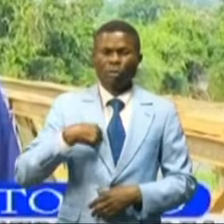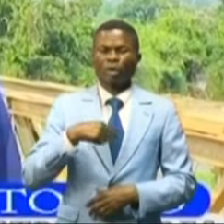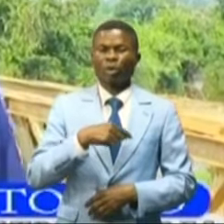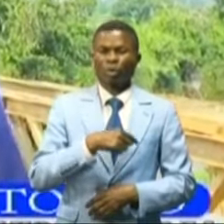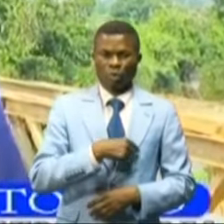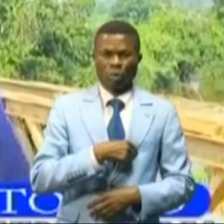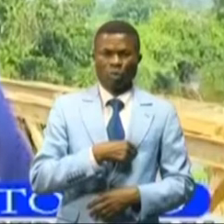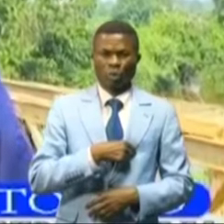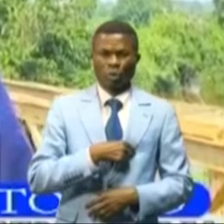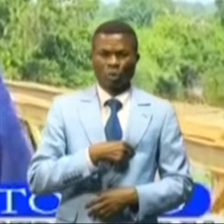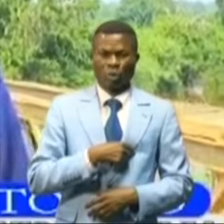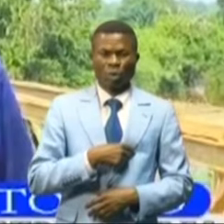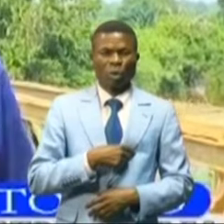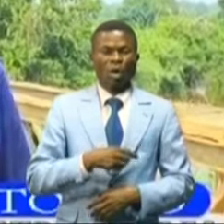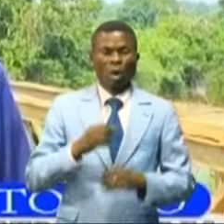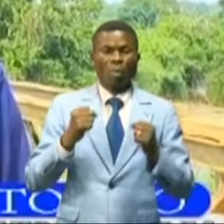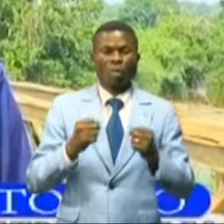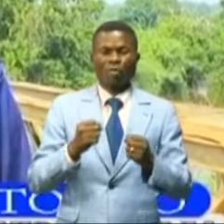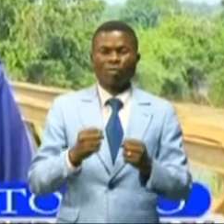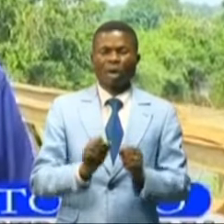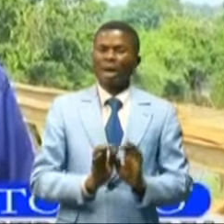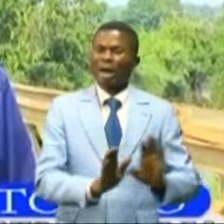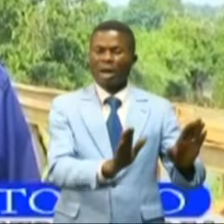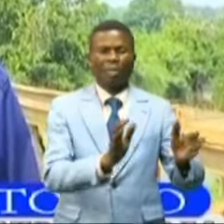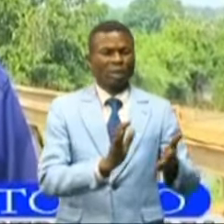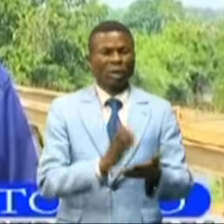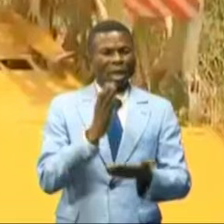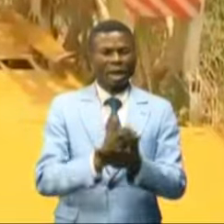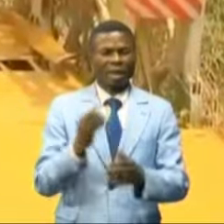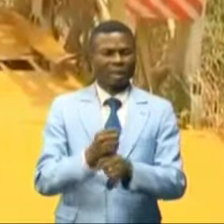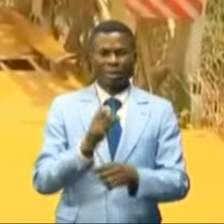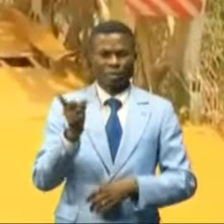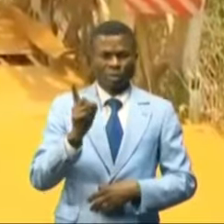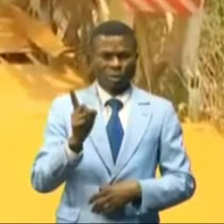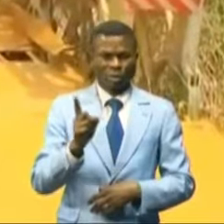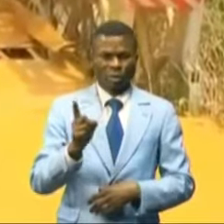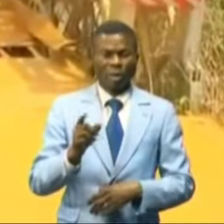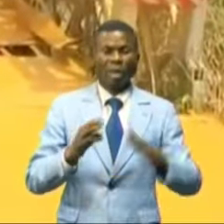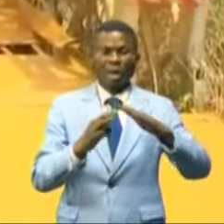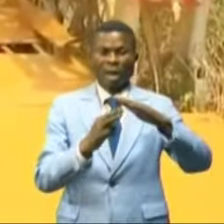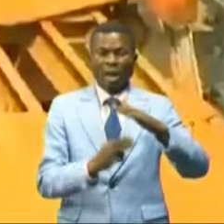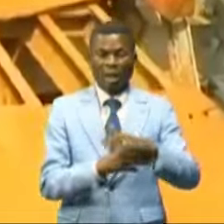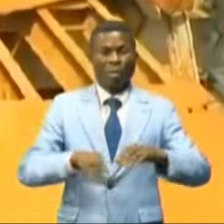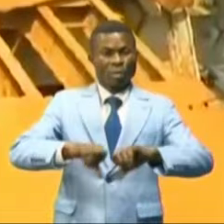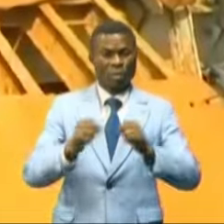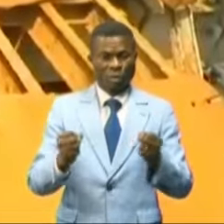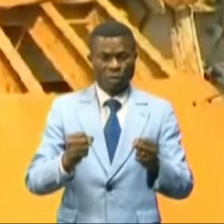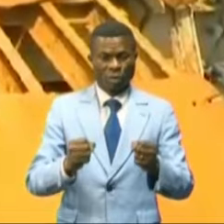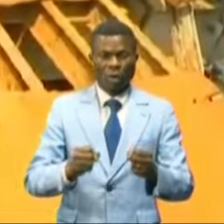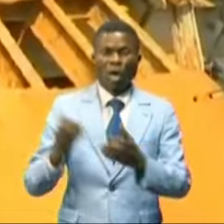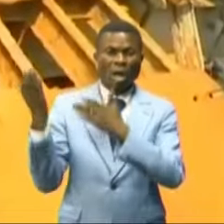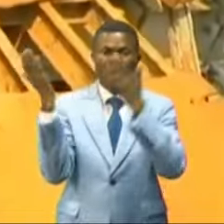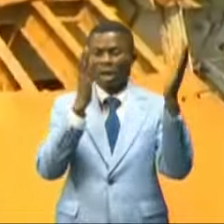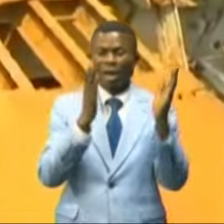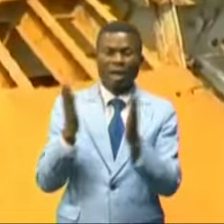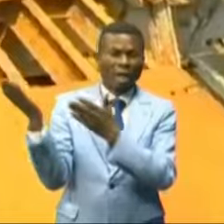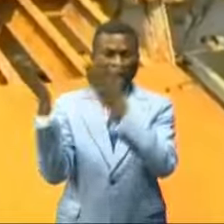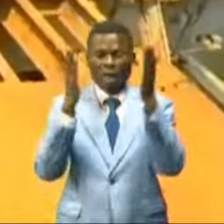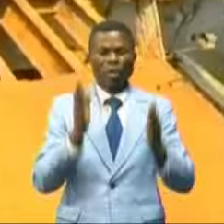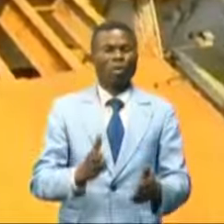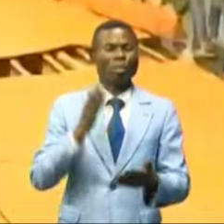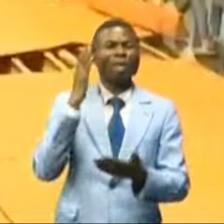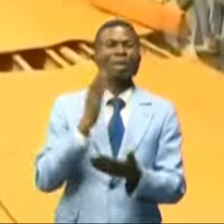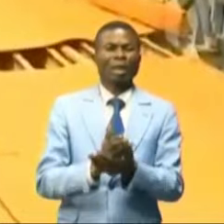pas ce pouvoir-là d'arrêter le trafic. Une fois ces ponts cédés, le trafic sur cet axe sera